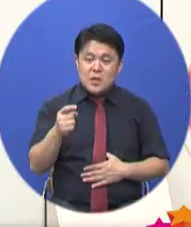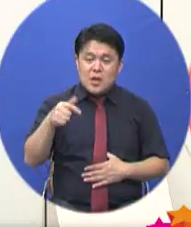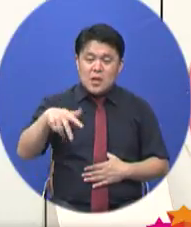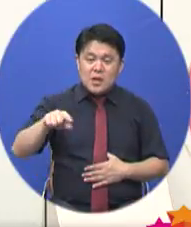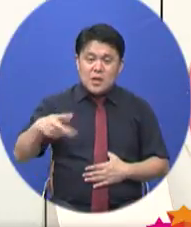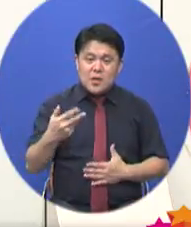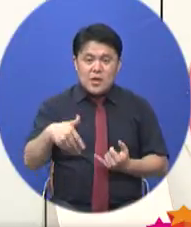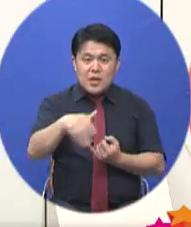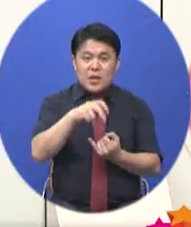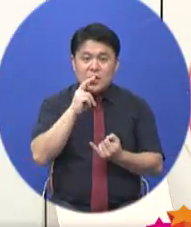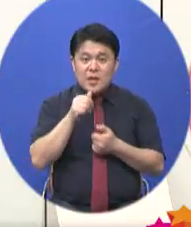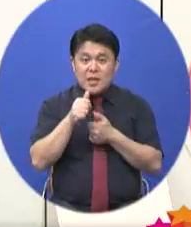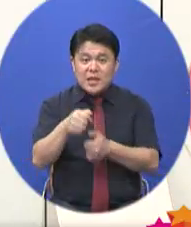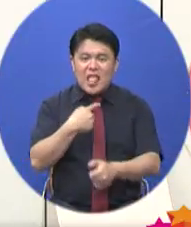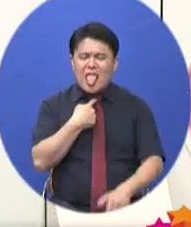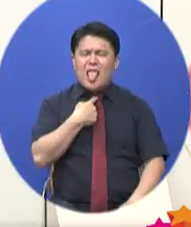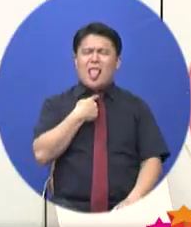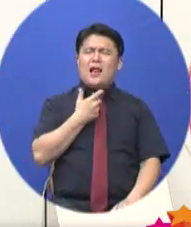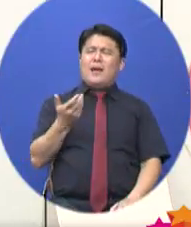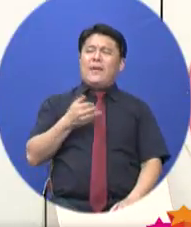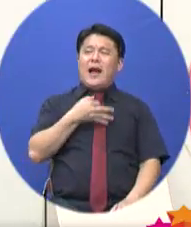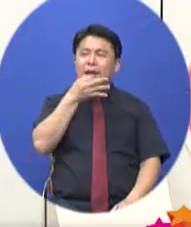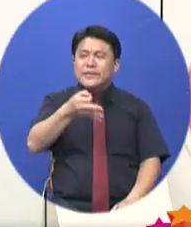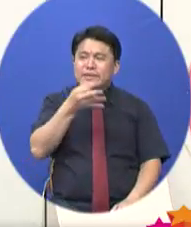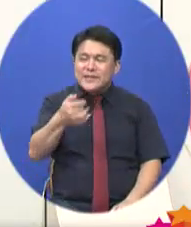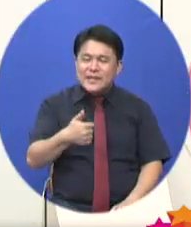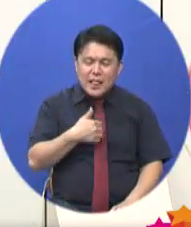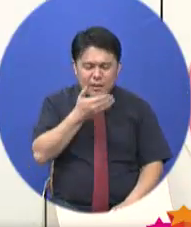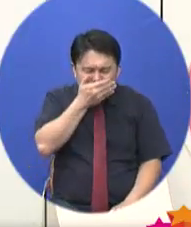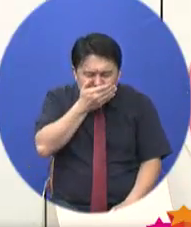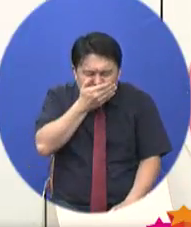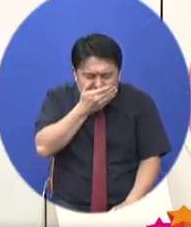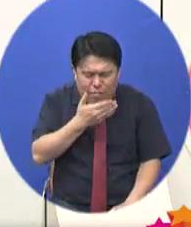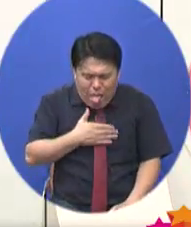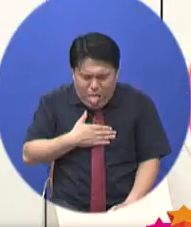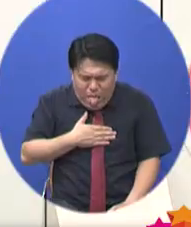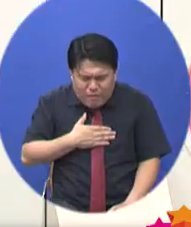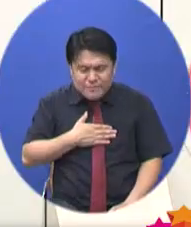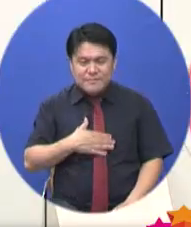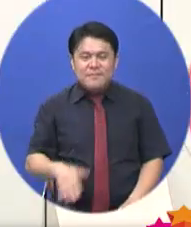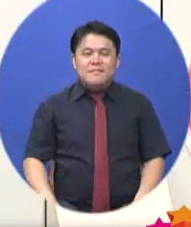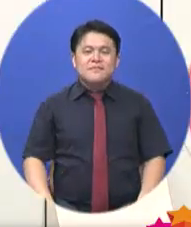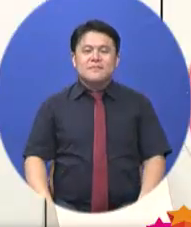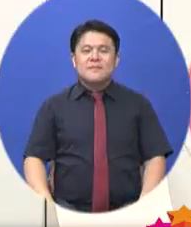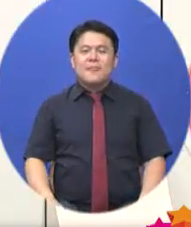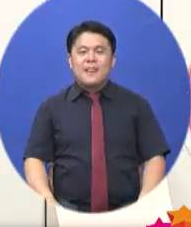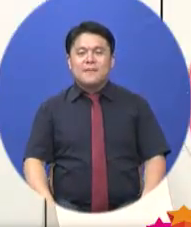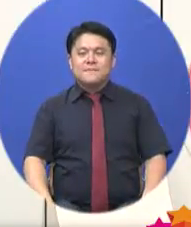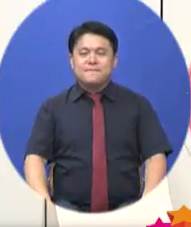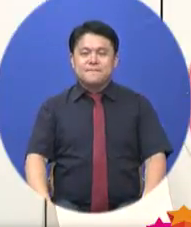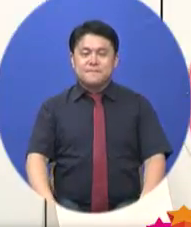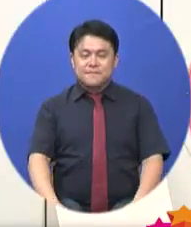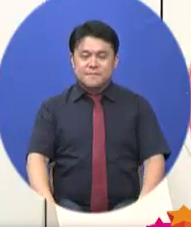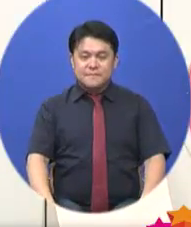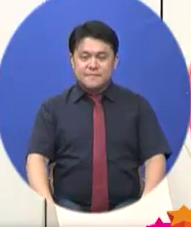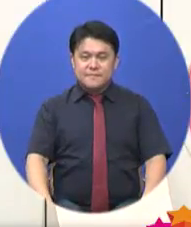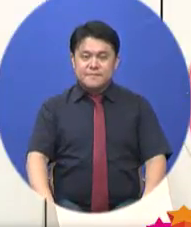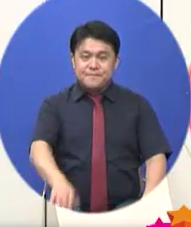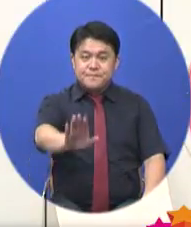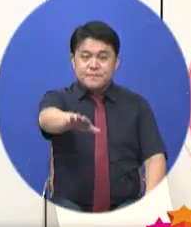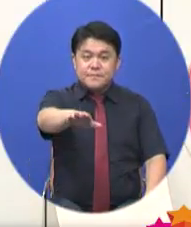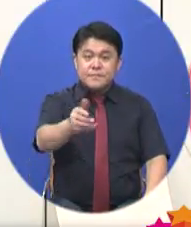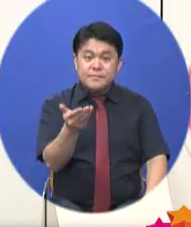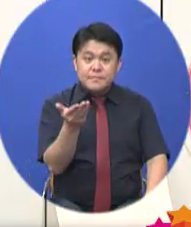따라 부르다가 목에 네. 그냥 걸려서 기침이. 야 이렇게 기침이 나올 수가 없어요. 자,